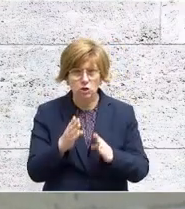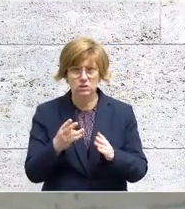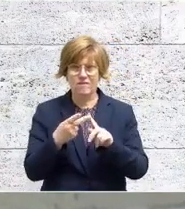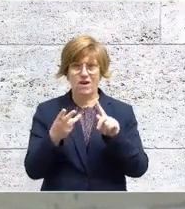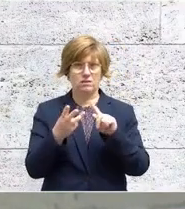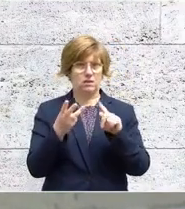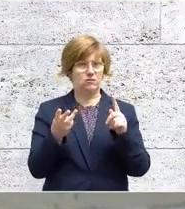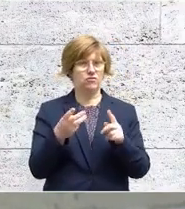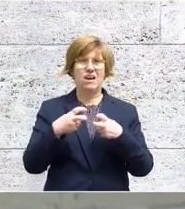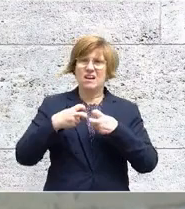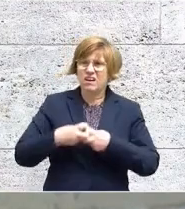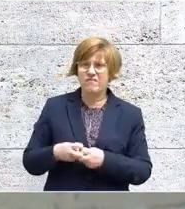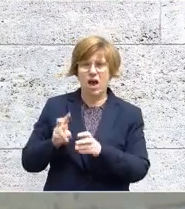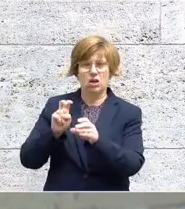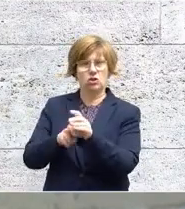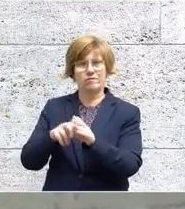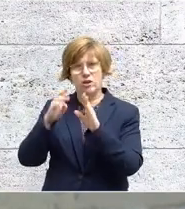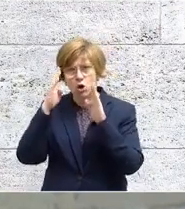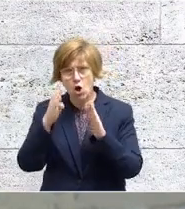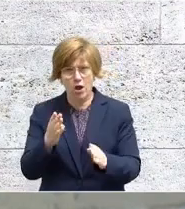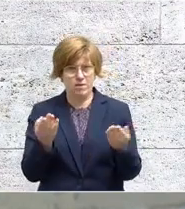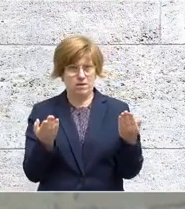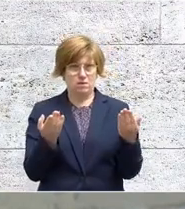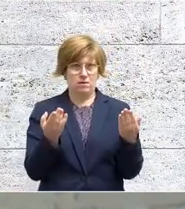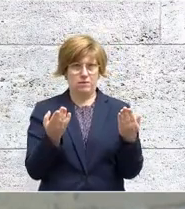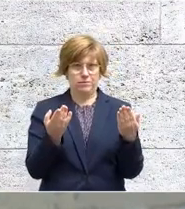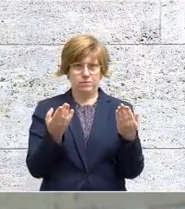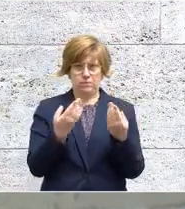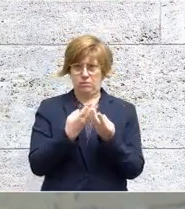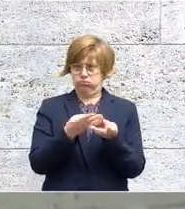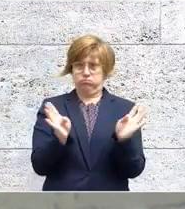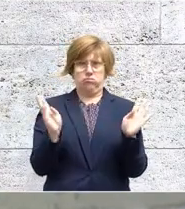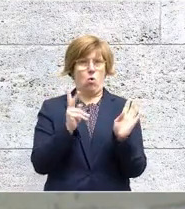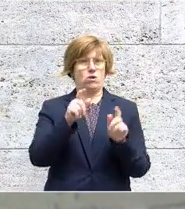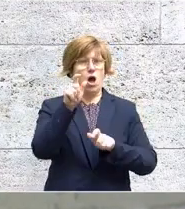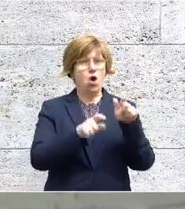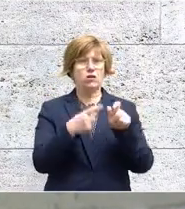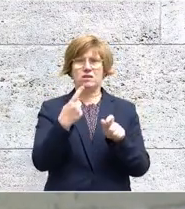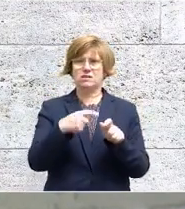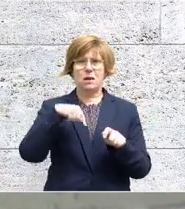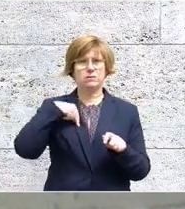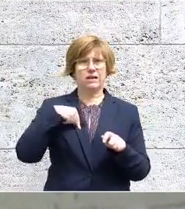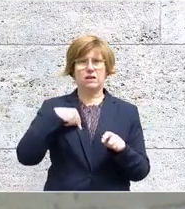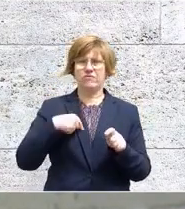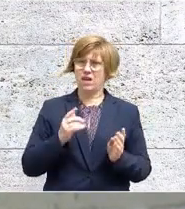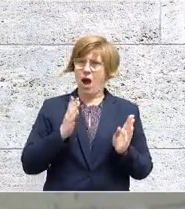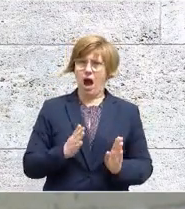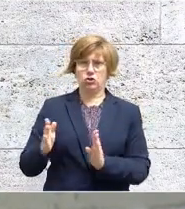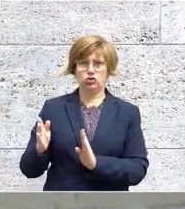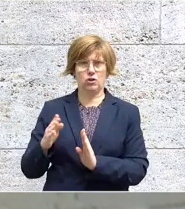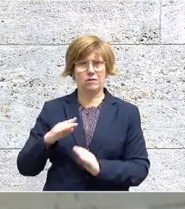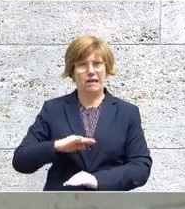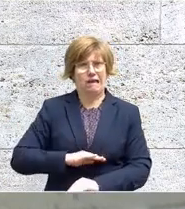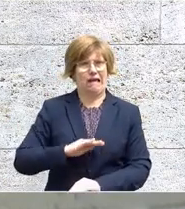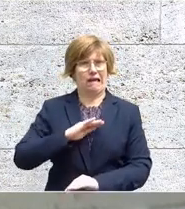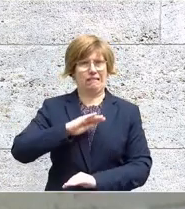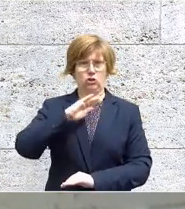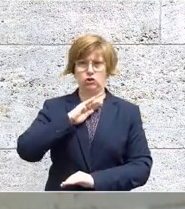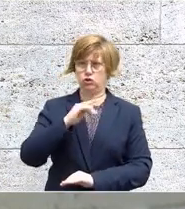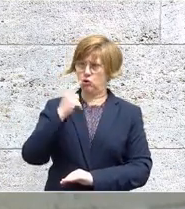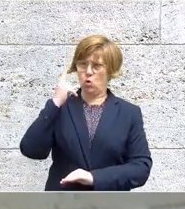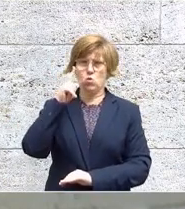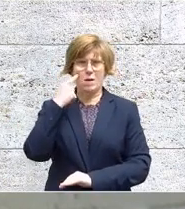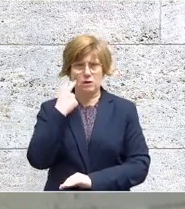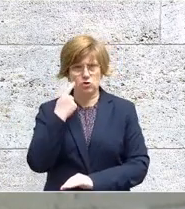Konservative, Gewerkschafter, Gläubige oder Menschen, die einfach aus Anstand und ethischer Überzeugung